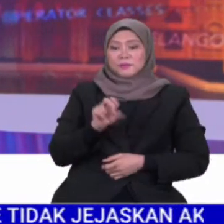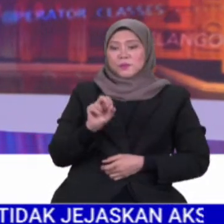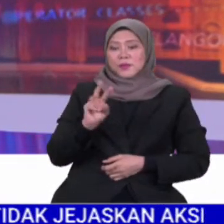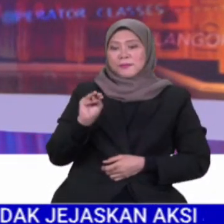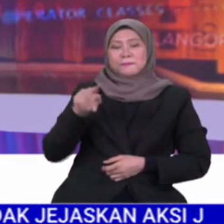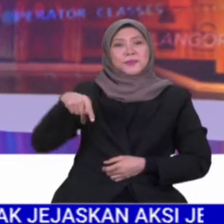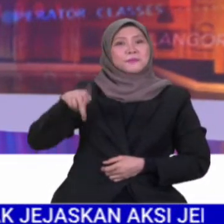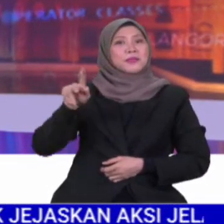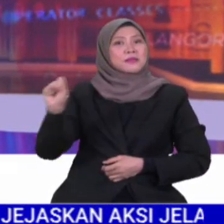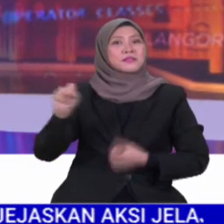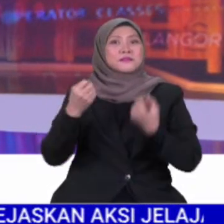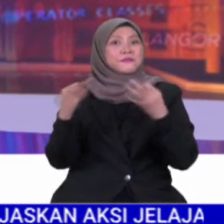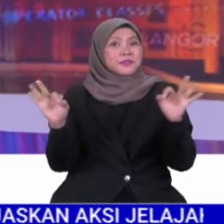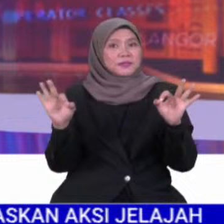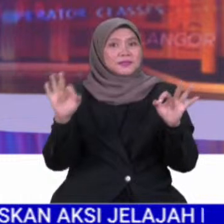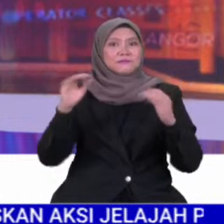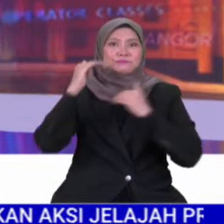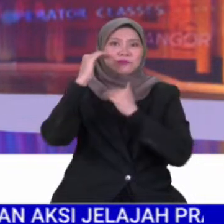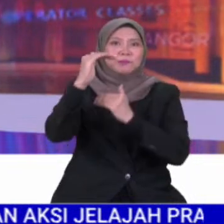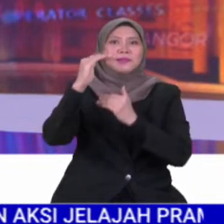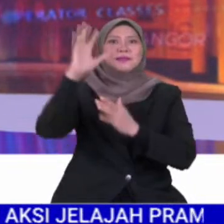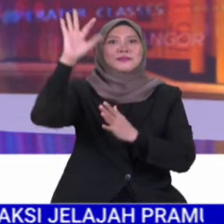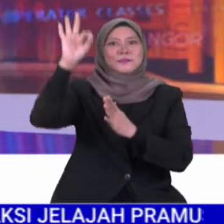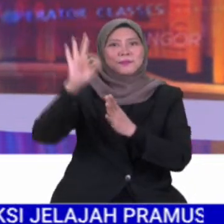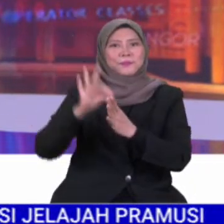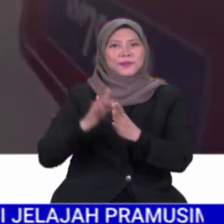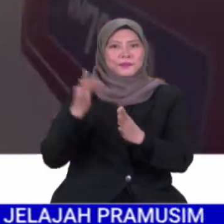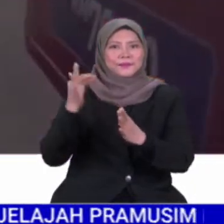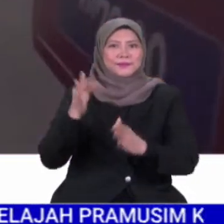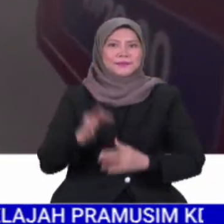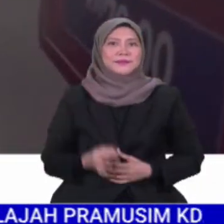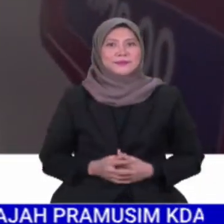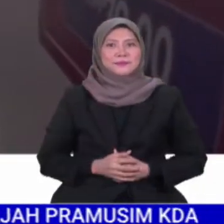30 Mbps percuma selama 9 bulan.